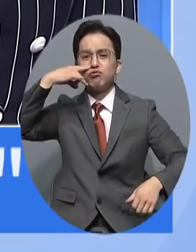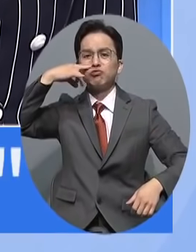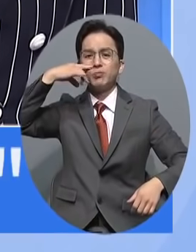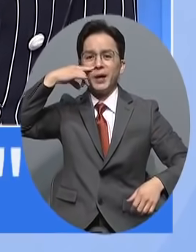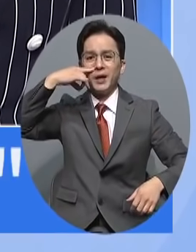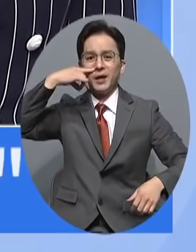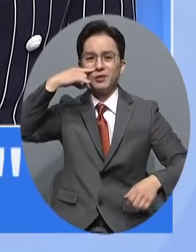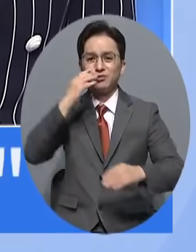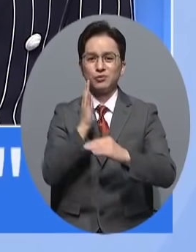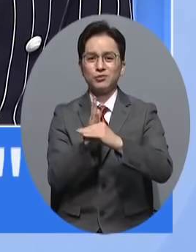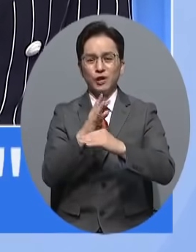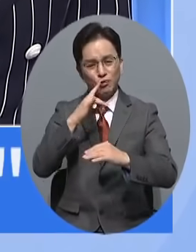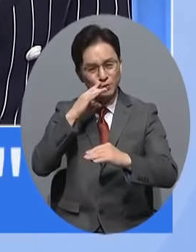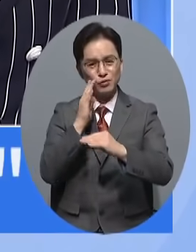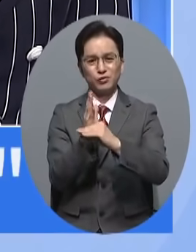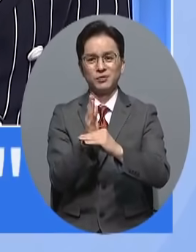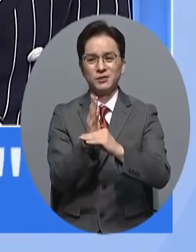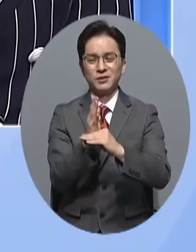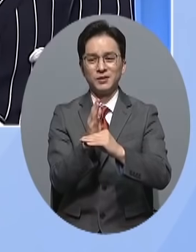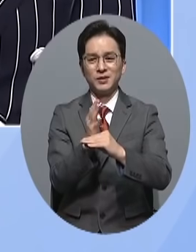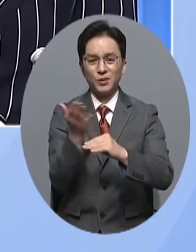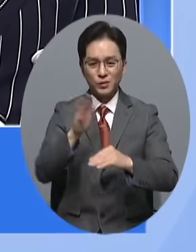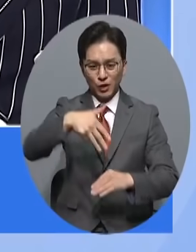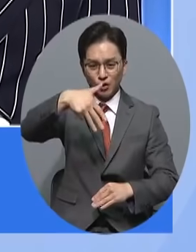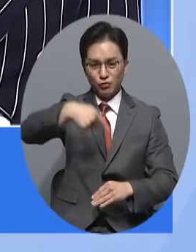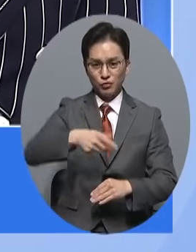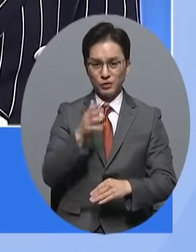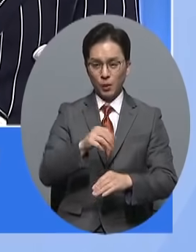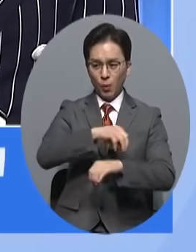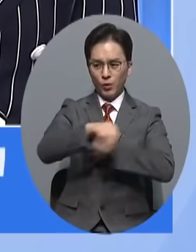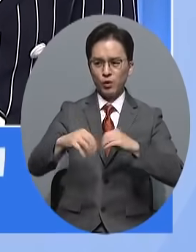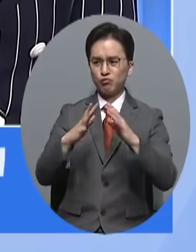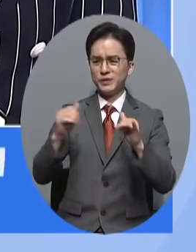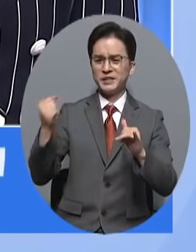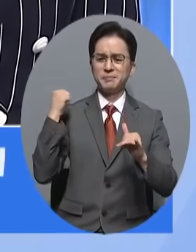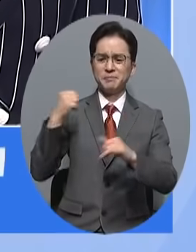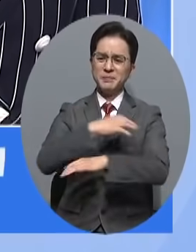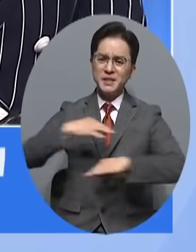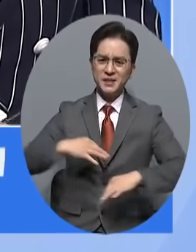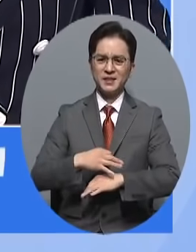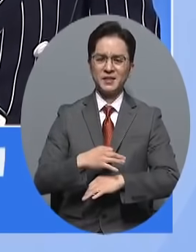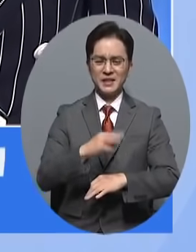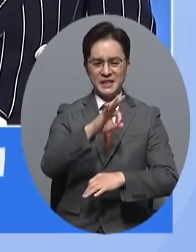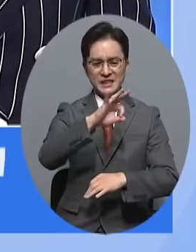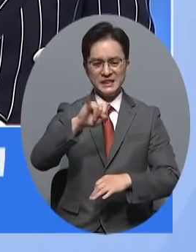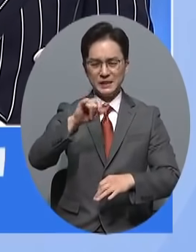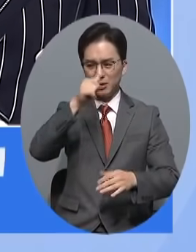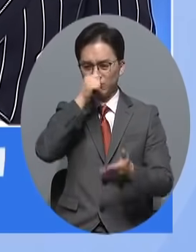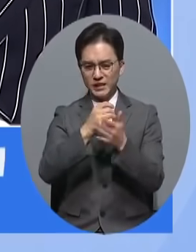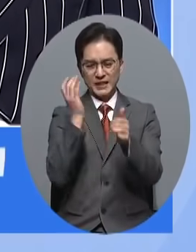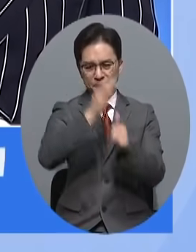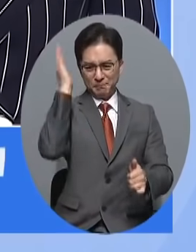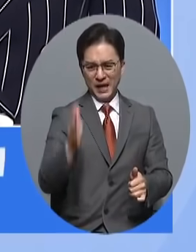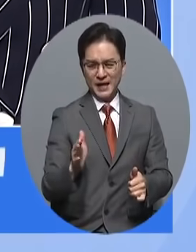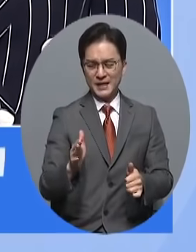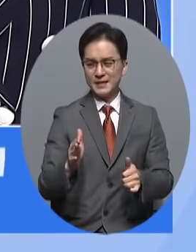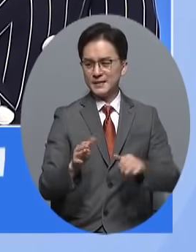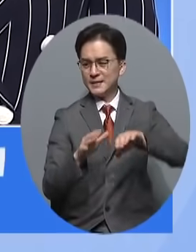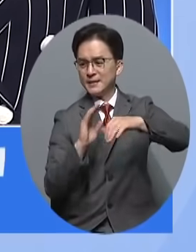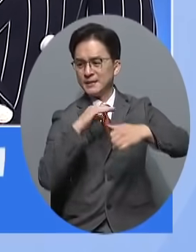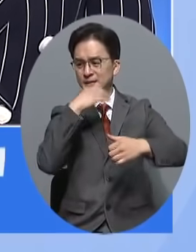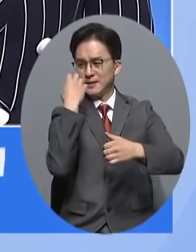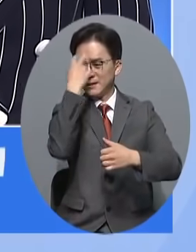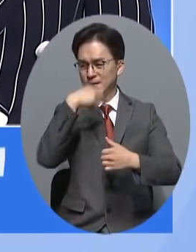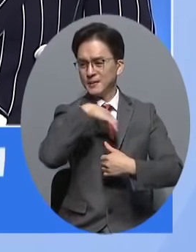당원 지지층에 대한 그런 결속력을 높이겠지만 과연 실체적 진실을 규명하기 위한 노력에서는 과연 이것이 국민의힘